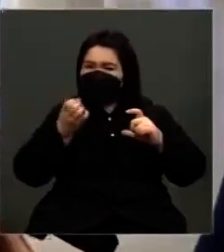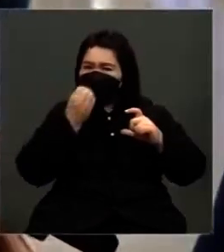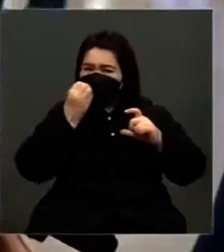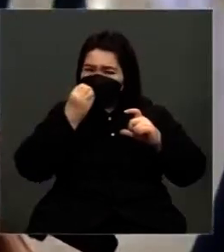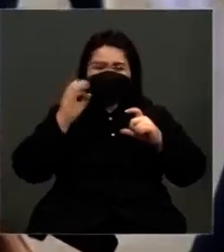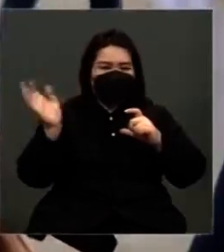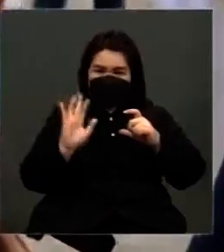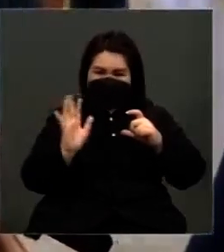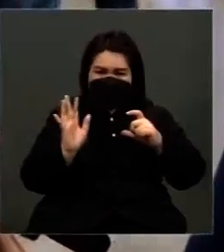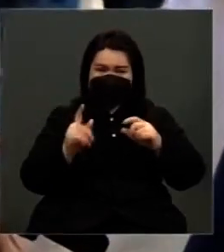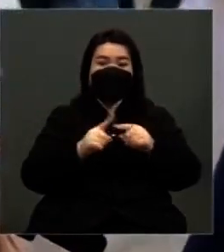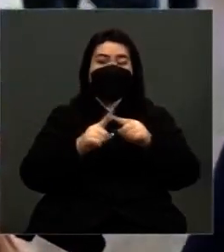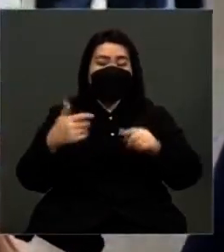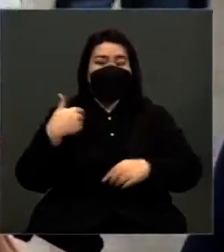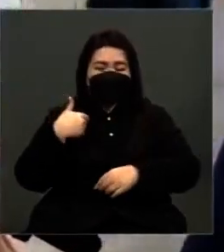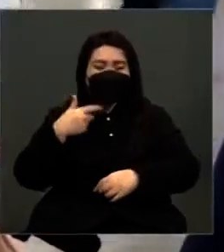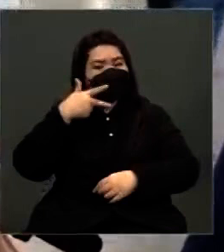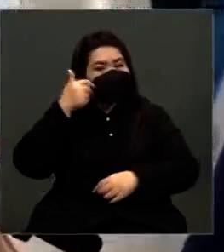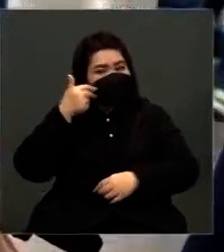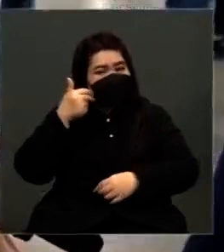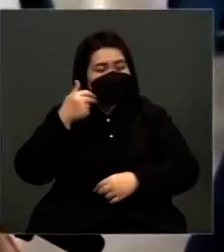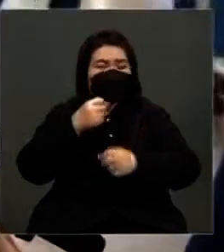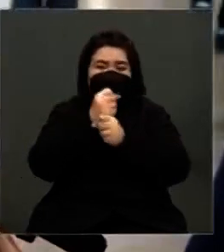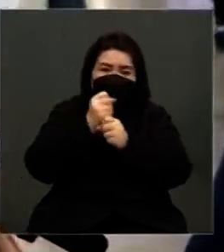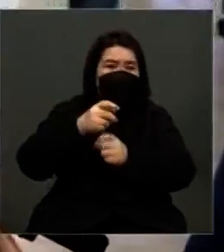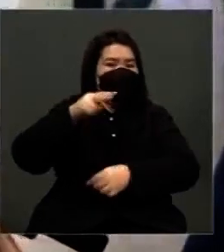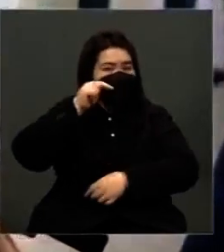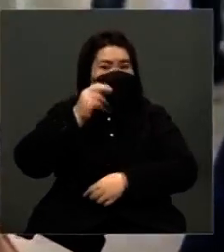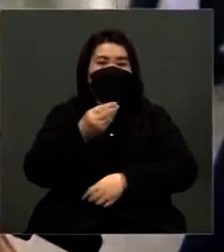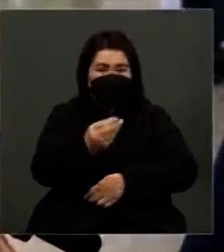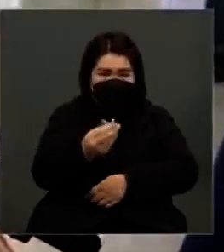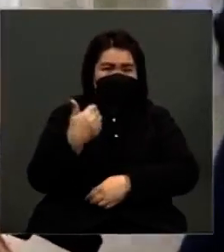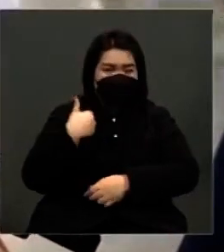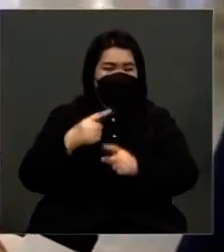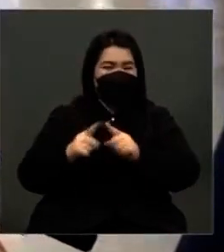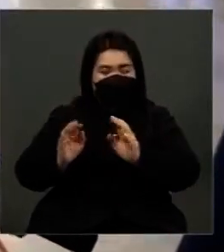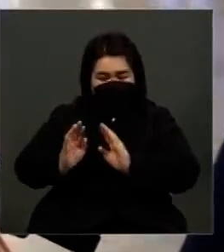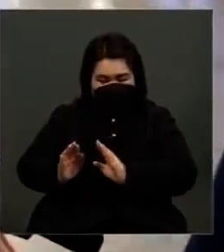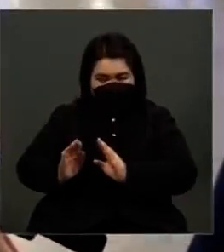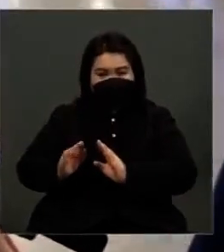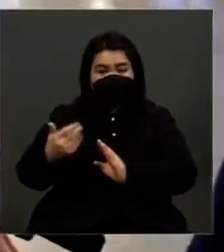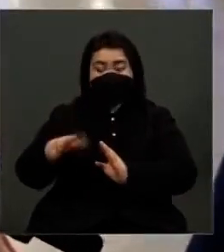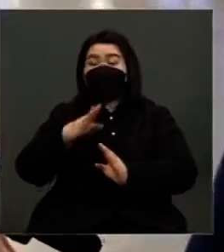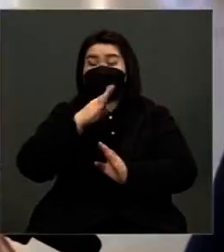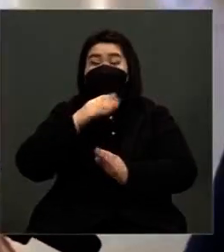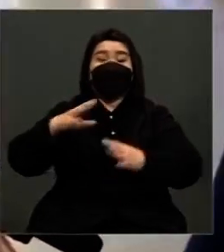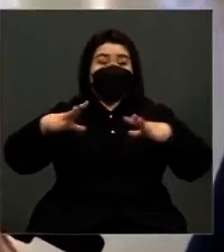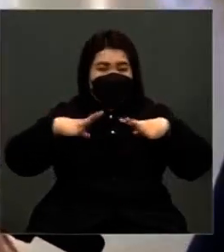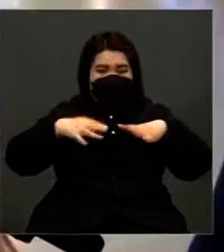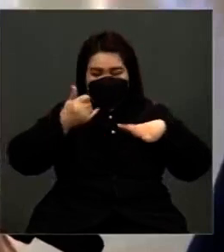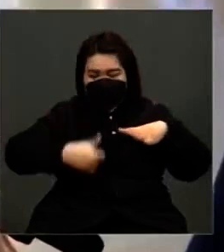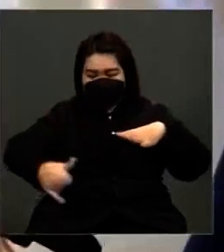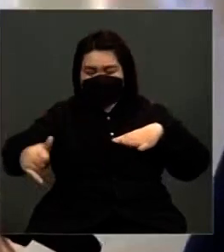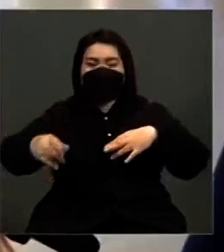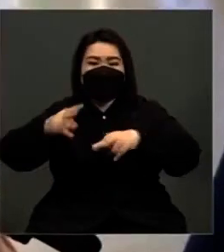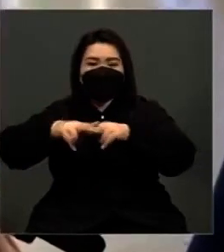ครับแต่เราก็ยังมีการแจกอาหารแจกน้ำดื่มแต่ปกตินะครับแต่ก็ขอให้ถึงจุดจอดก็จะ อนุญาตให้ผู้สารลงไปทานข้างล่าง